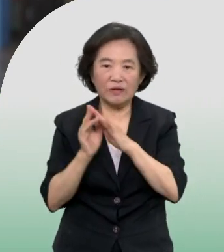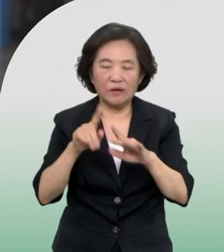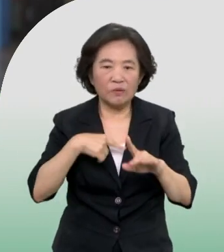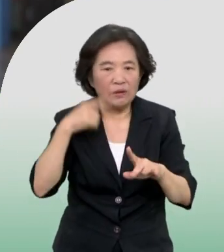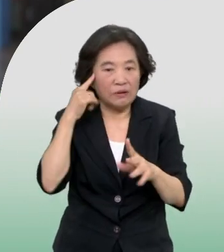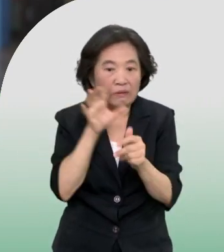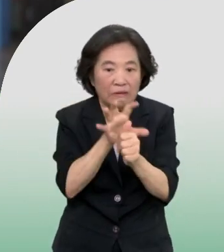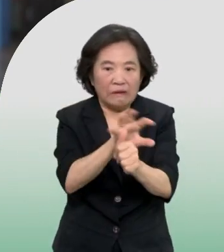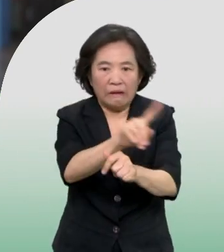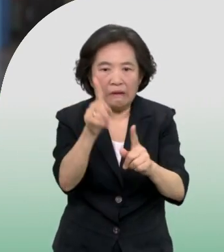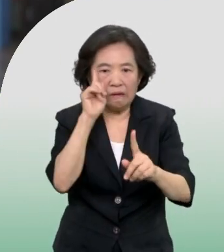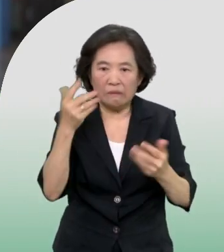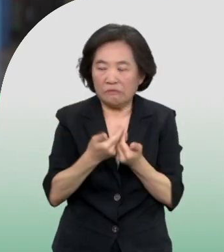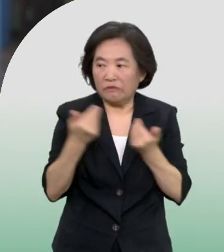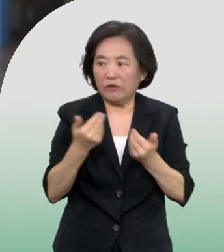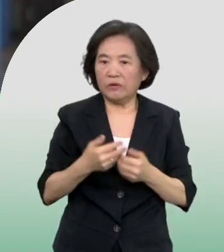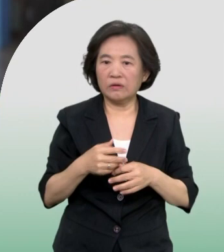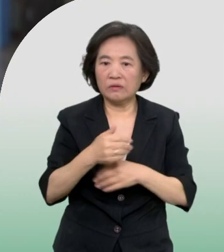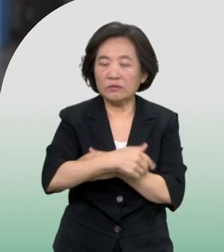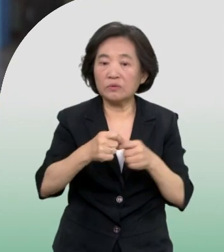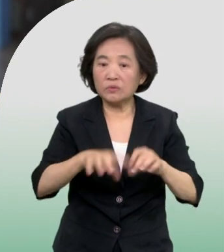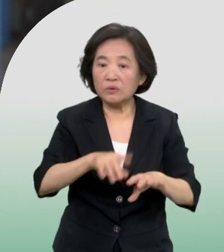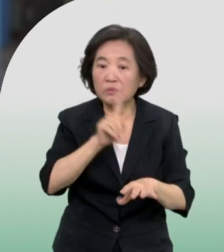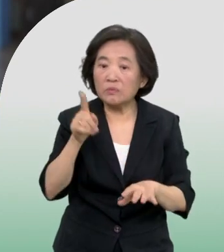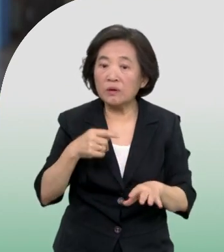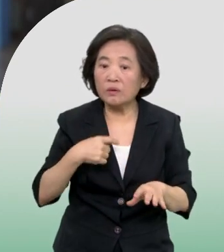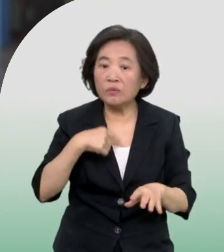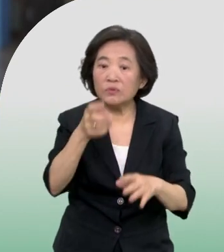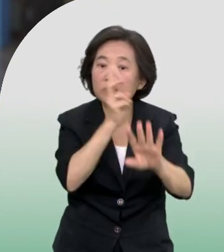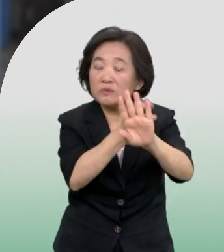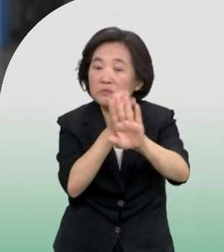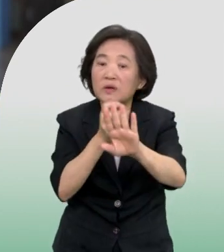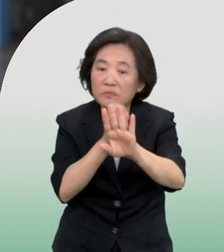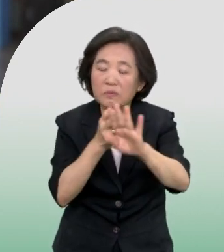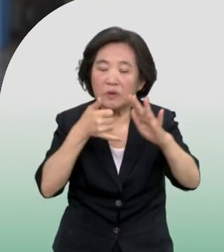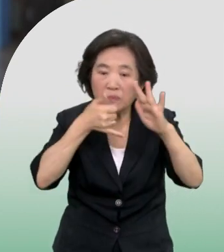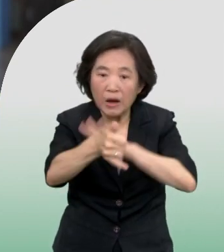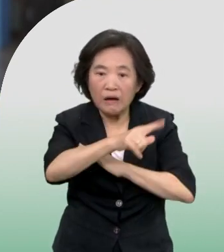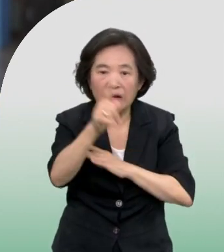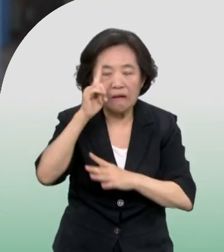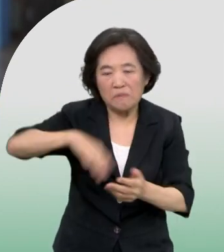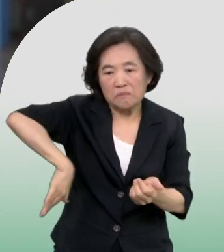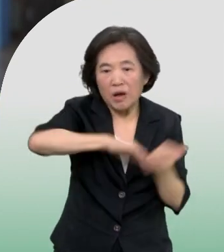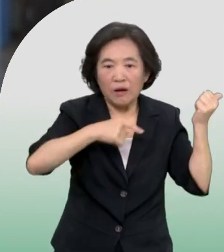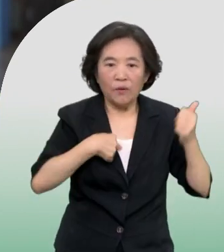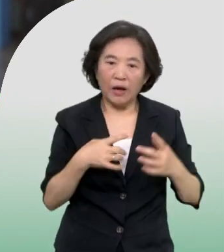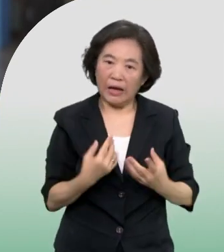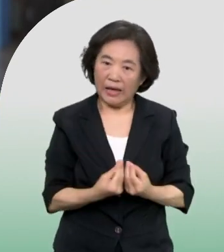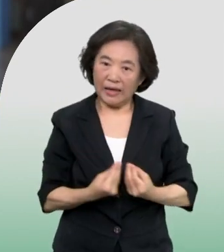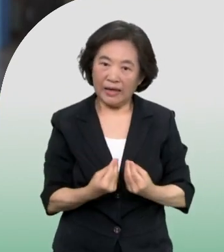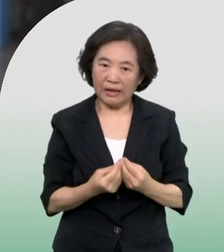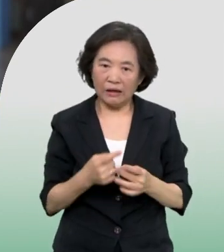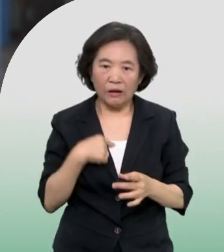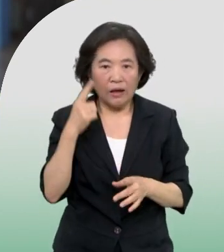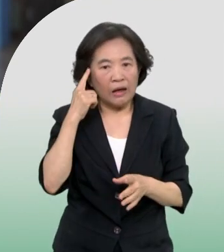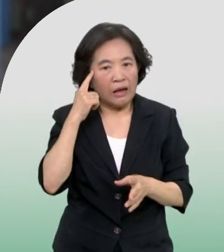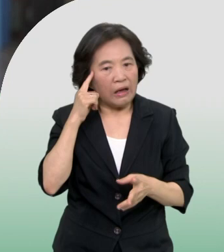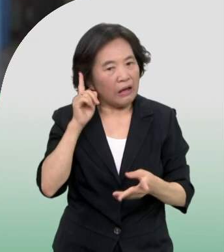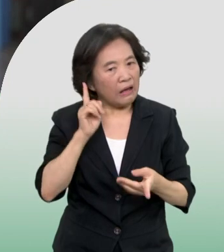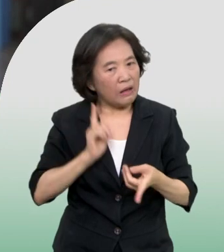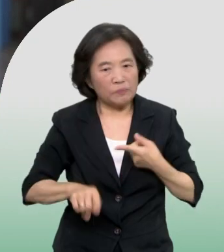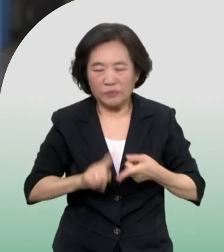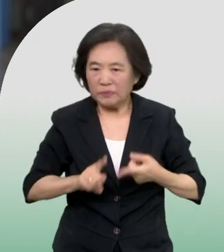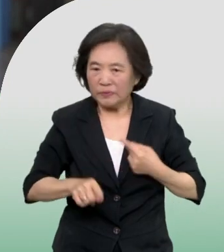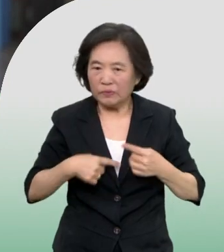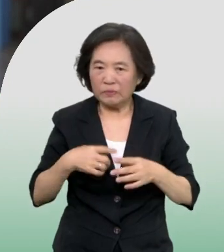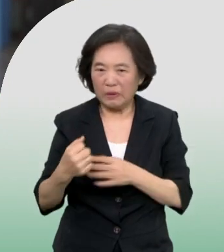弹太大了，甚至会有公所说，你知道我们去敲门，去人家房屋，人家会把我赶出来耶。那后来我们觉得说啊，我们不应该